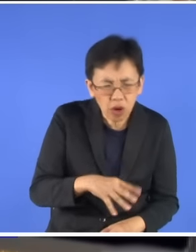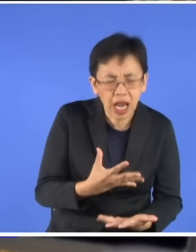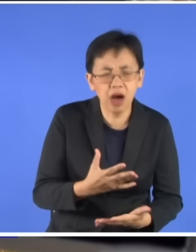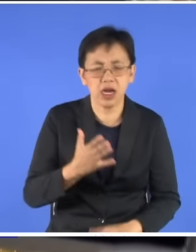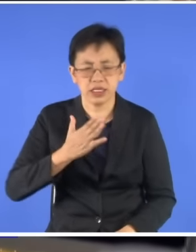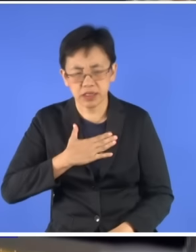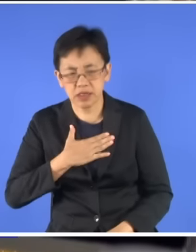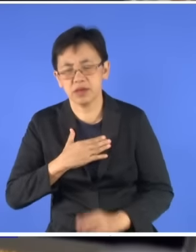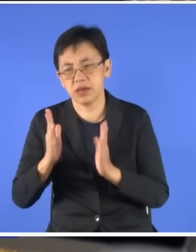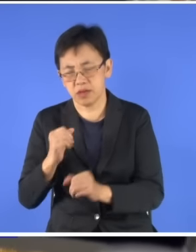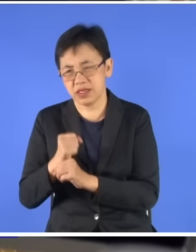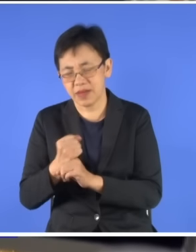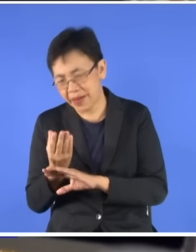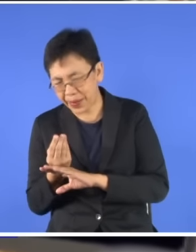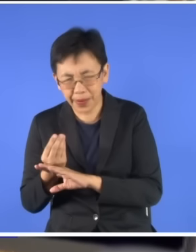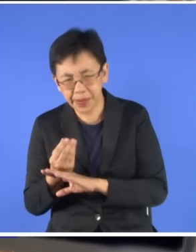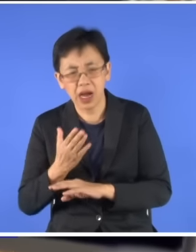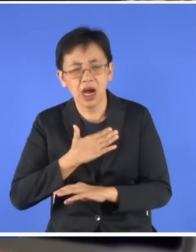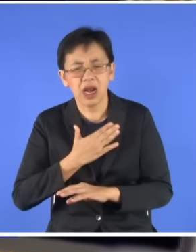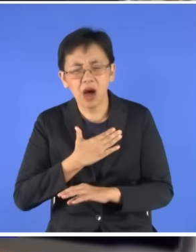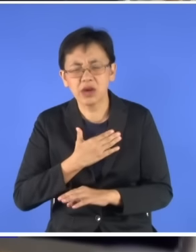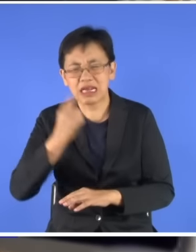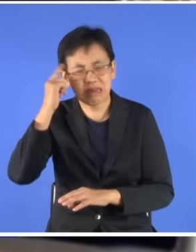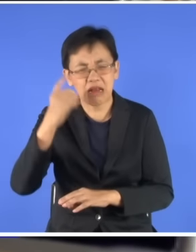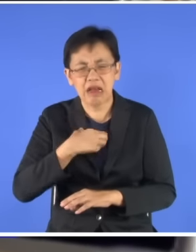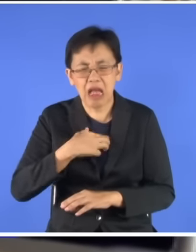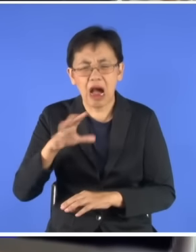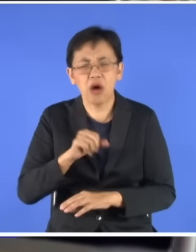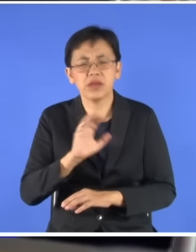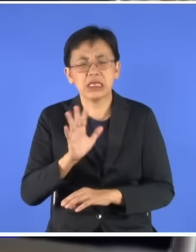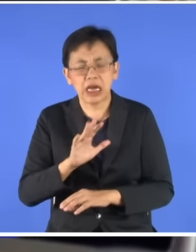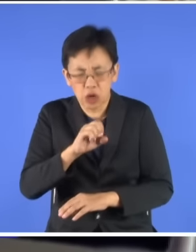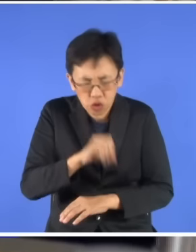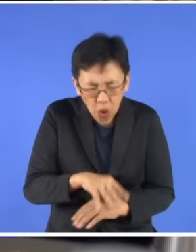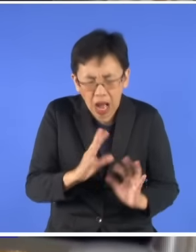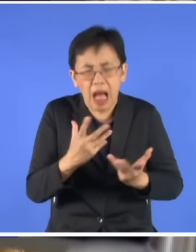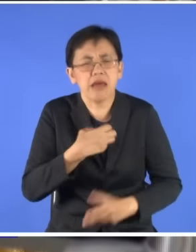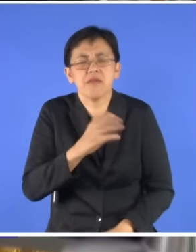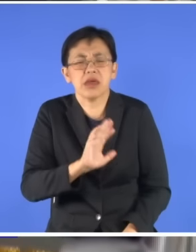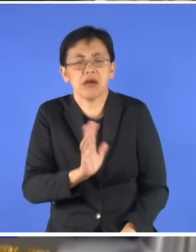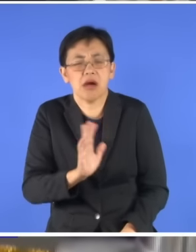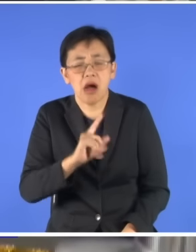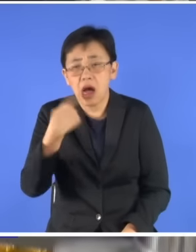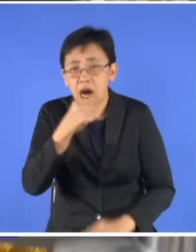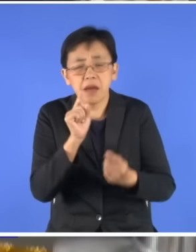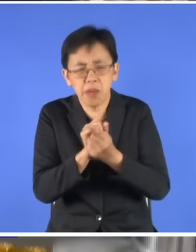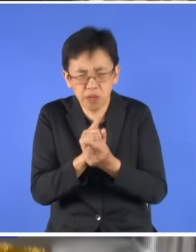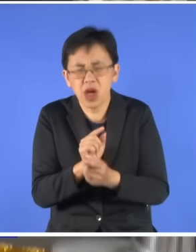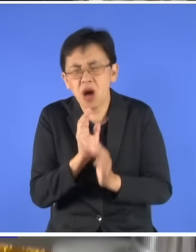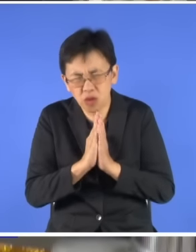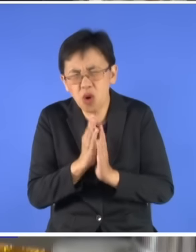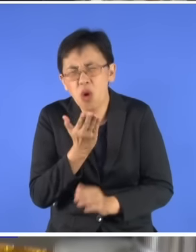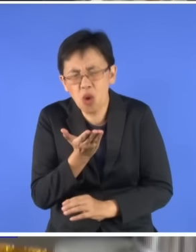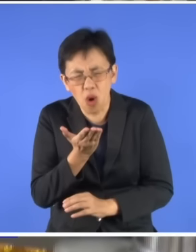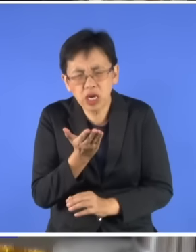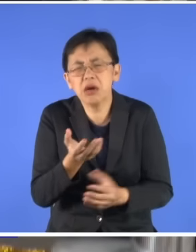ลูกน้องทางช่างด้วยค่ะว่าเราไม่ได้มีเจตนาที่แบบอยากจะให้มันเกิดเหตุการณ์ที่เกิดขึ้นใครพบเจอนะคะก็ขอวิงวอนเน